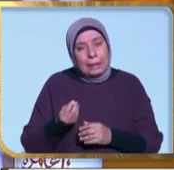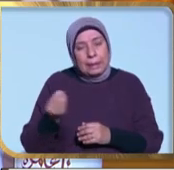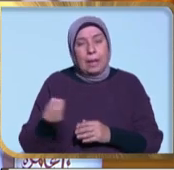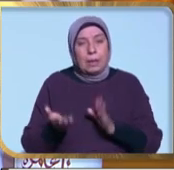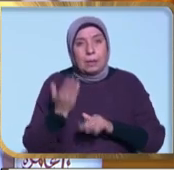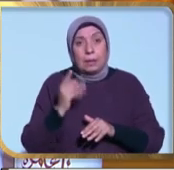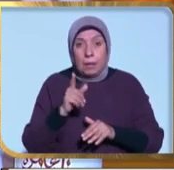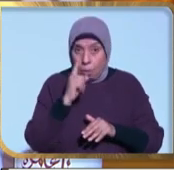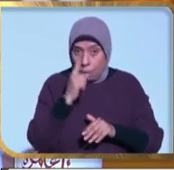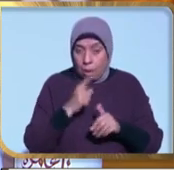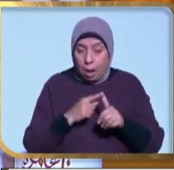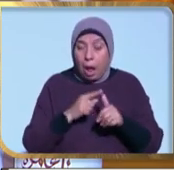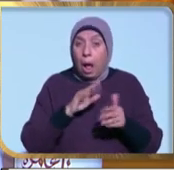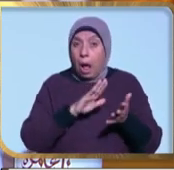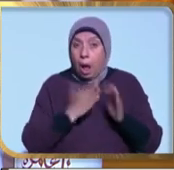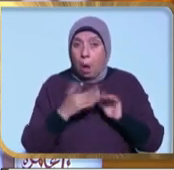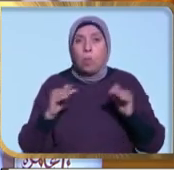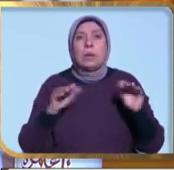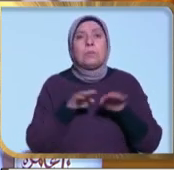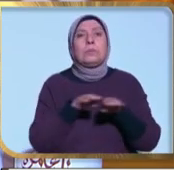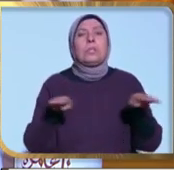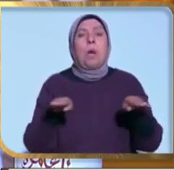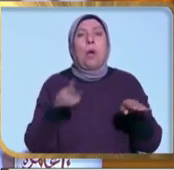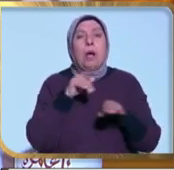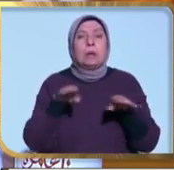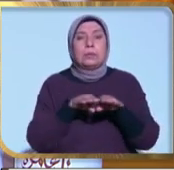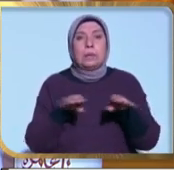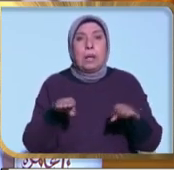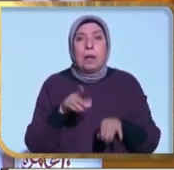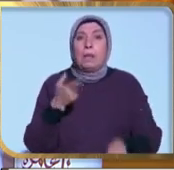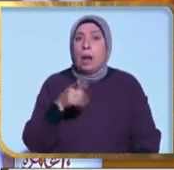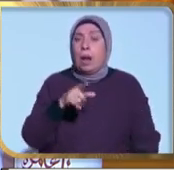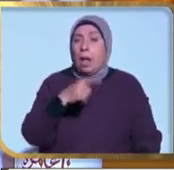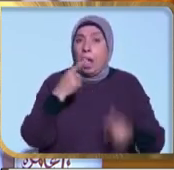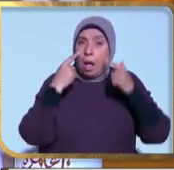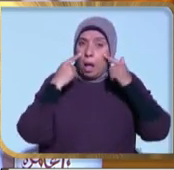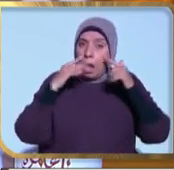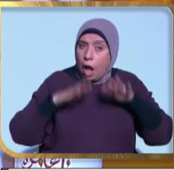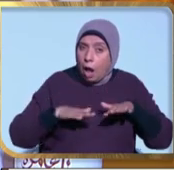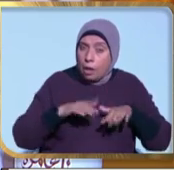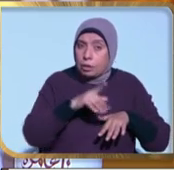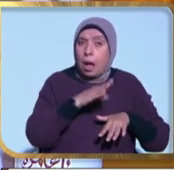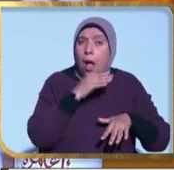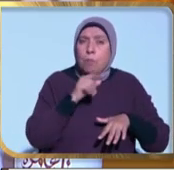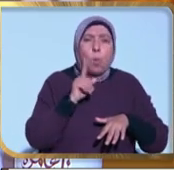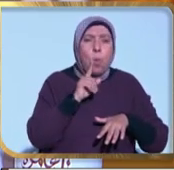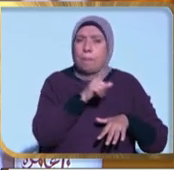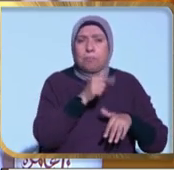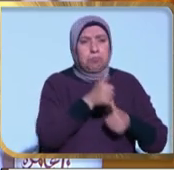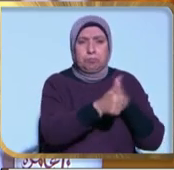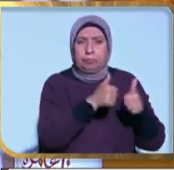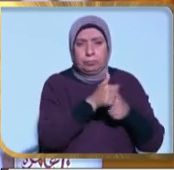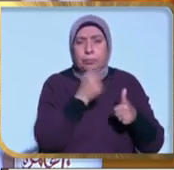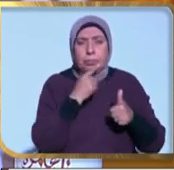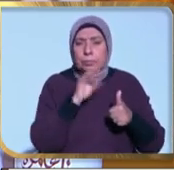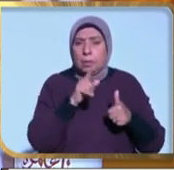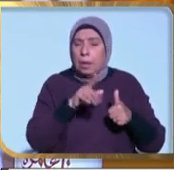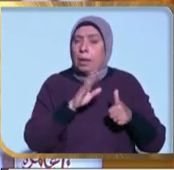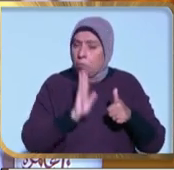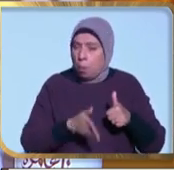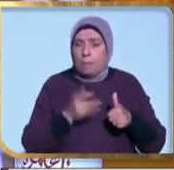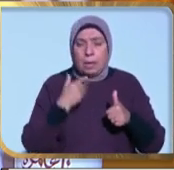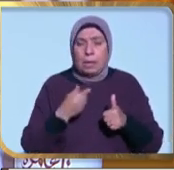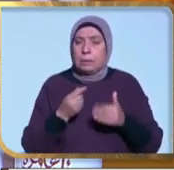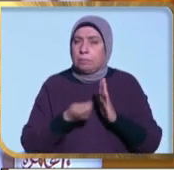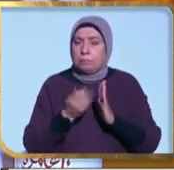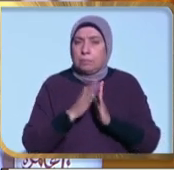الاولاد حال حياه الاب او الام مستحبه فقط وليست واجبه على ما عليه الفتوى وبناء على